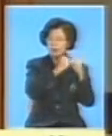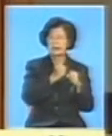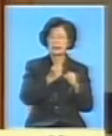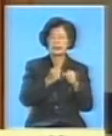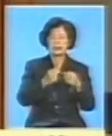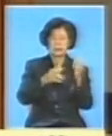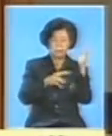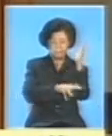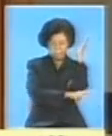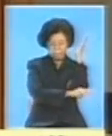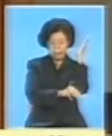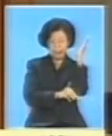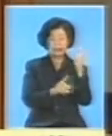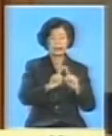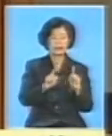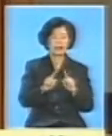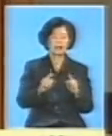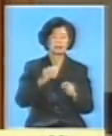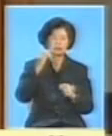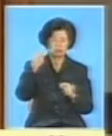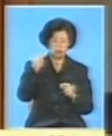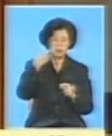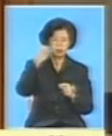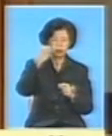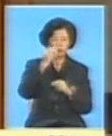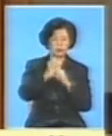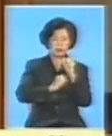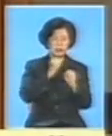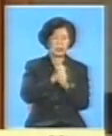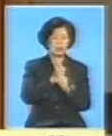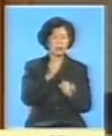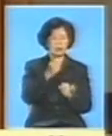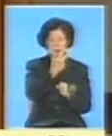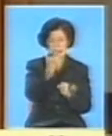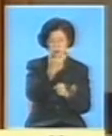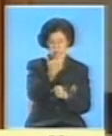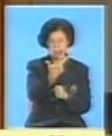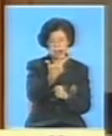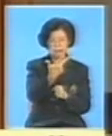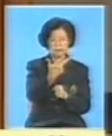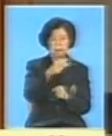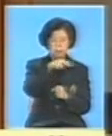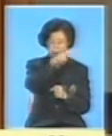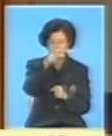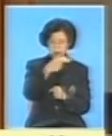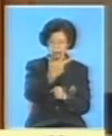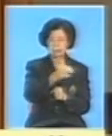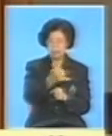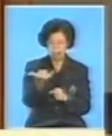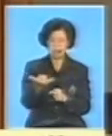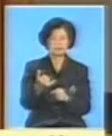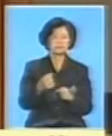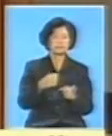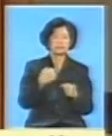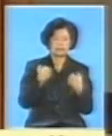ำปีแต่ก่อนนี้ก็ดูแต่ละอย่างกันเท่านั้นแหละวันนี้ผมก็สั่งไปแล้วต้องดูทั้ง3อย่างว่าทำยังไงมีโควต้ายังไงดีมานด์ยังไ